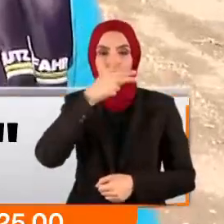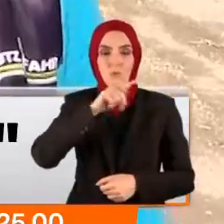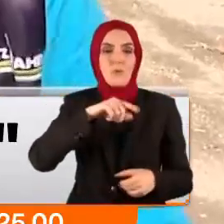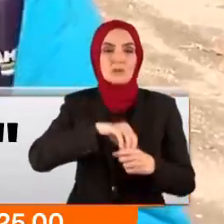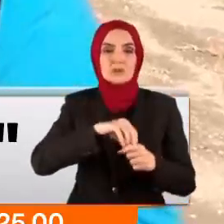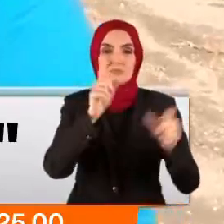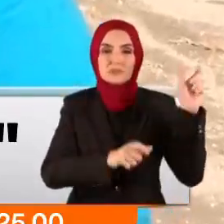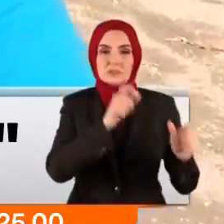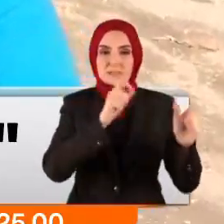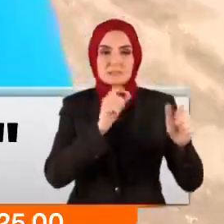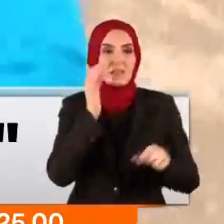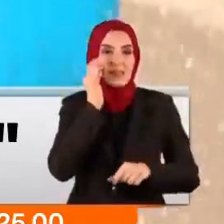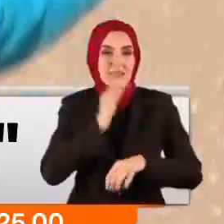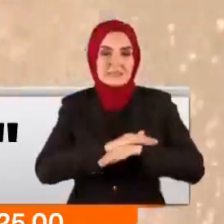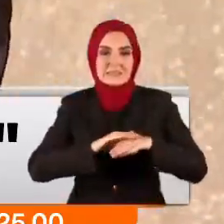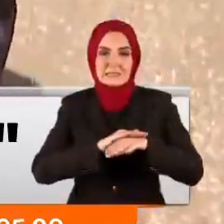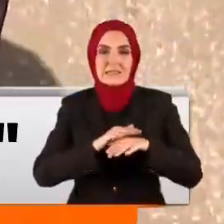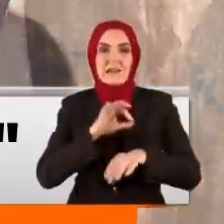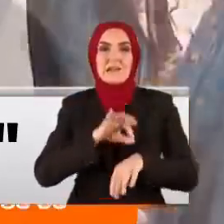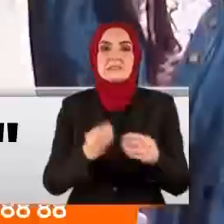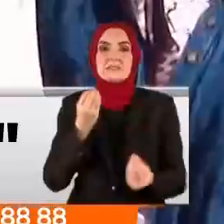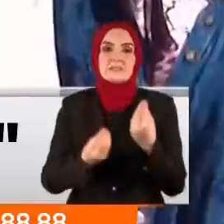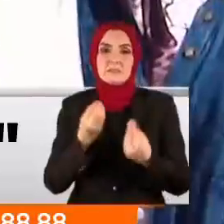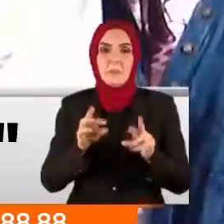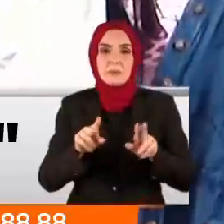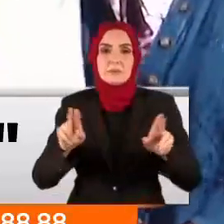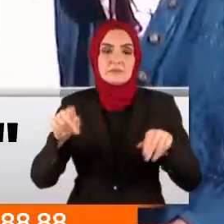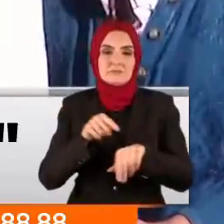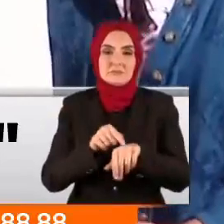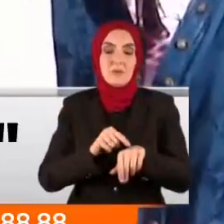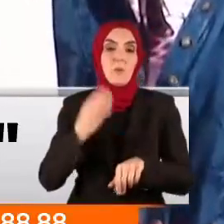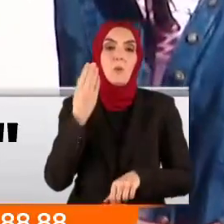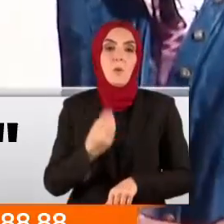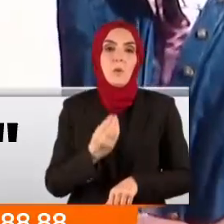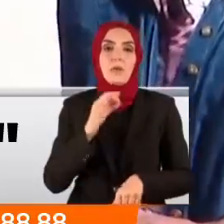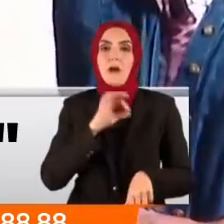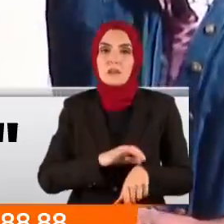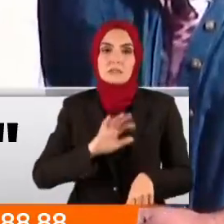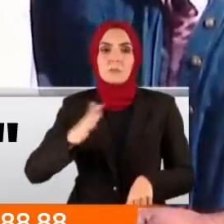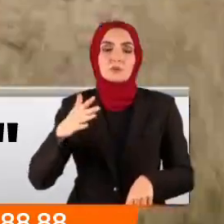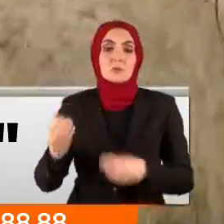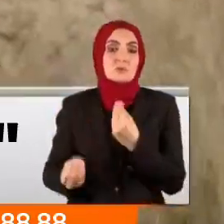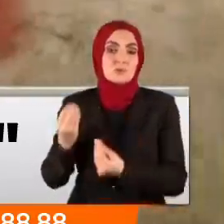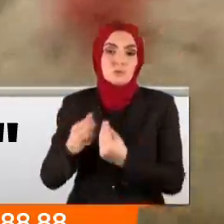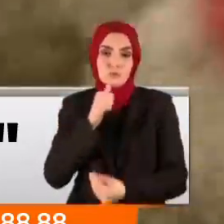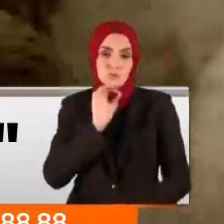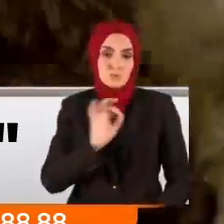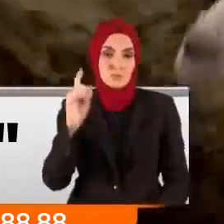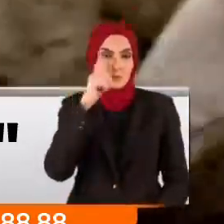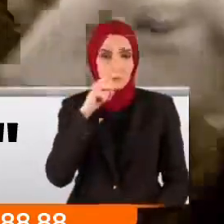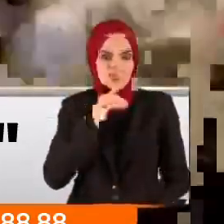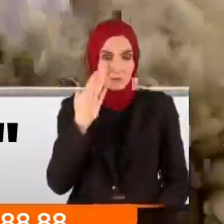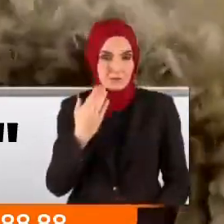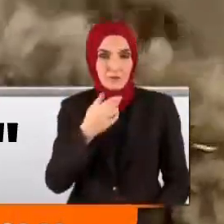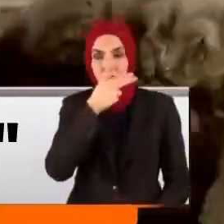motorlarıyla. Onlar da ellerimizi çatlatıyor. Hastalıklar birbirini tetikliyor bu sefer de suyumuz olmadığı için. Köyde su olmadığı